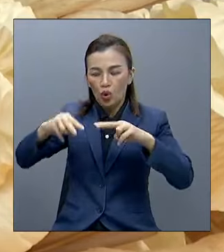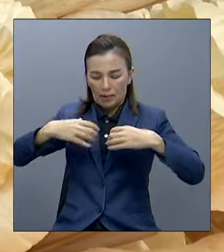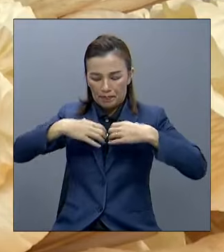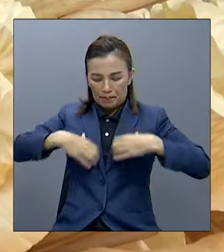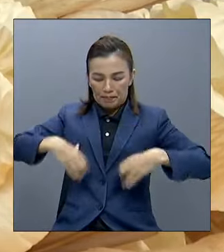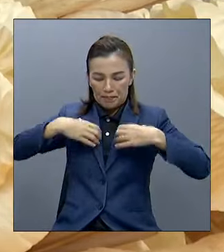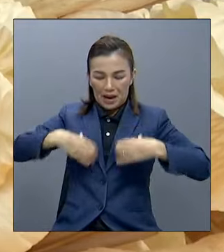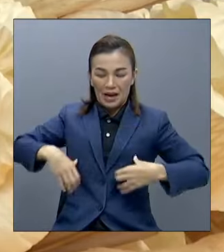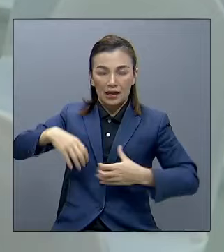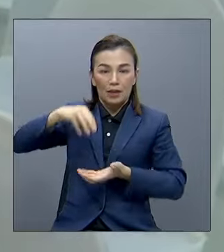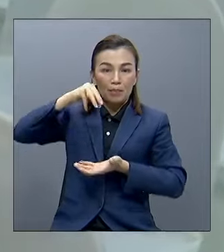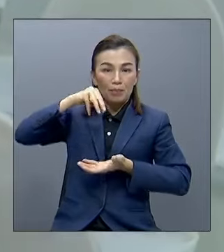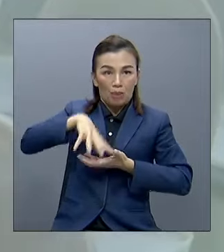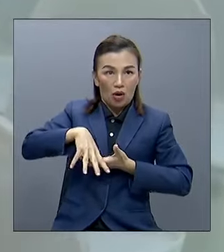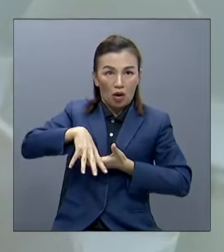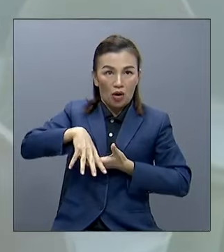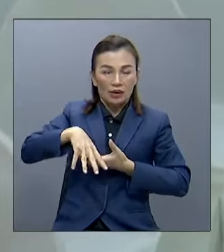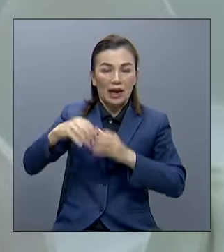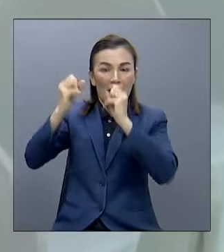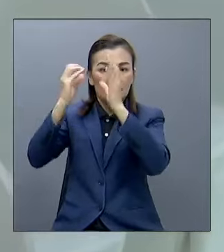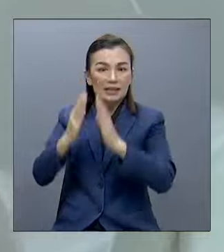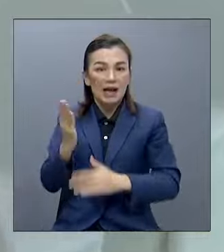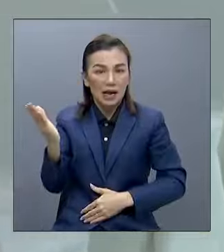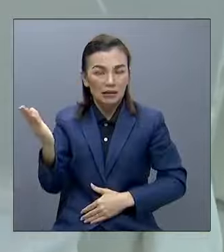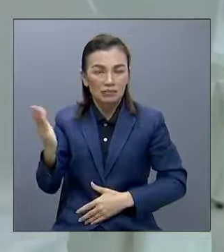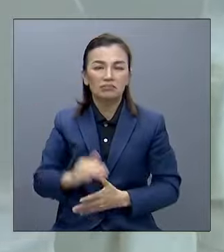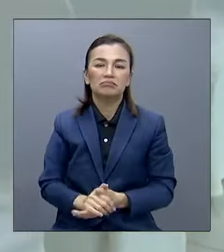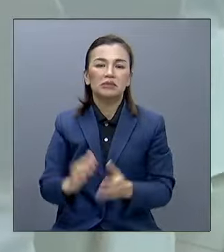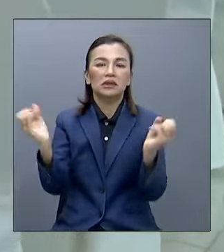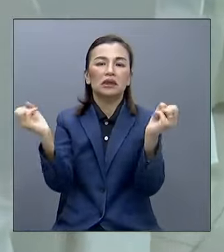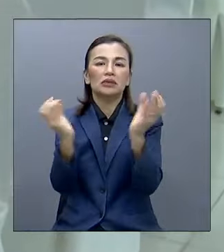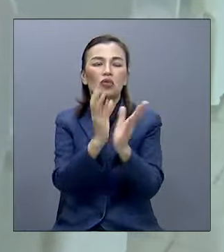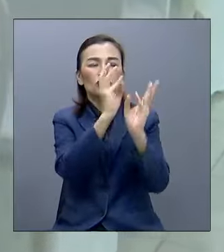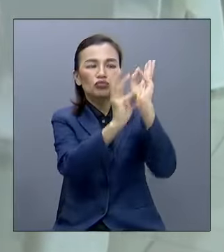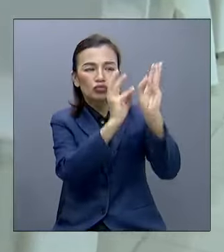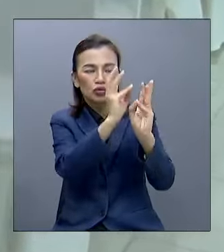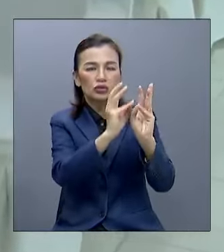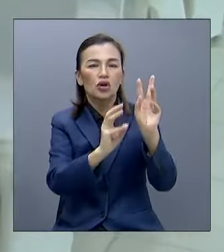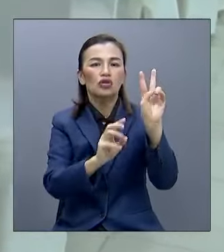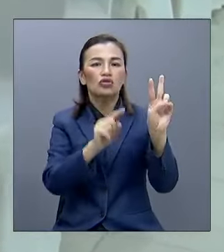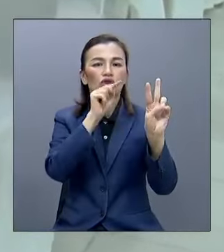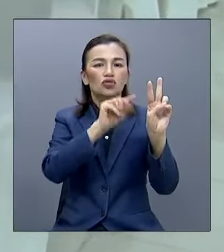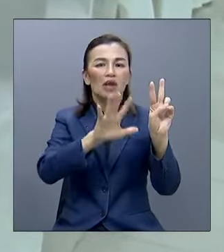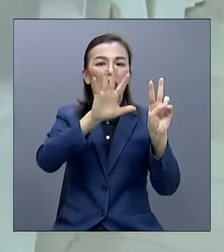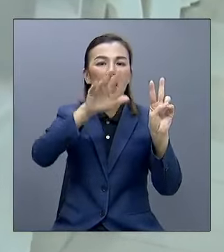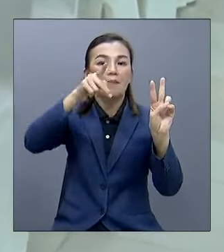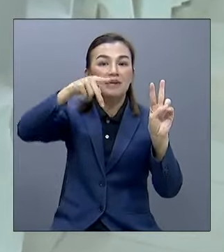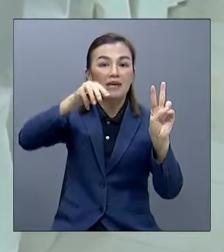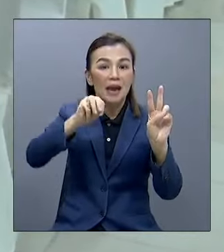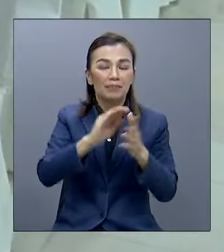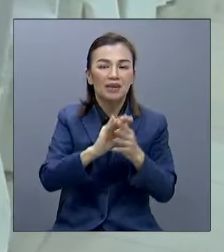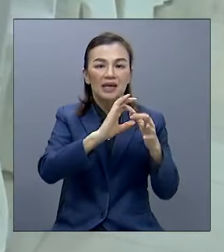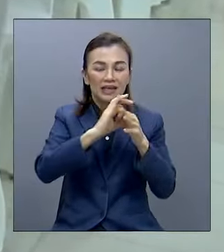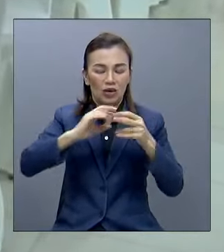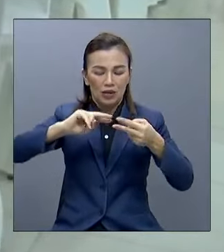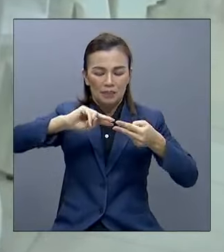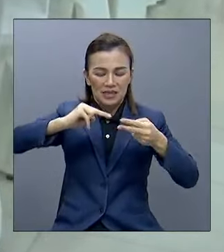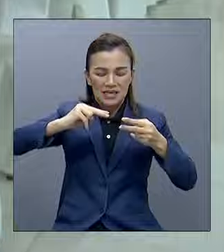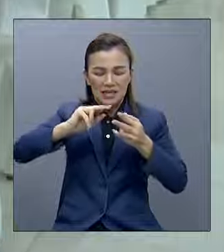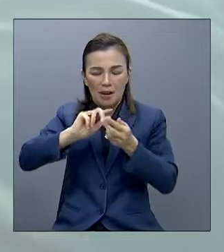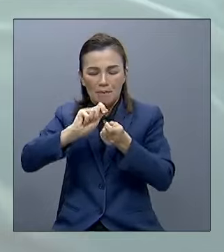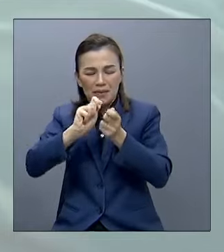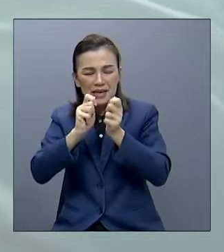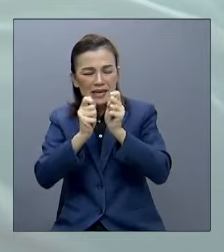ศาสตราจารย์ระวิวรรณพบว่าเป็นผลมาจาก PM 2.5 ครับทำให้เกิดยีนกลายพันธุ์จึงอย